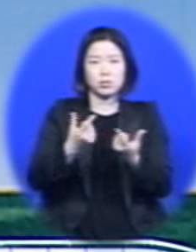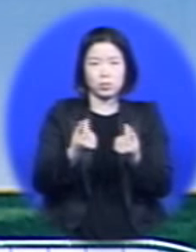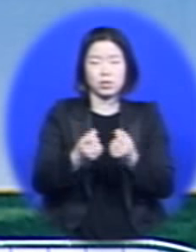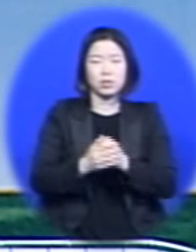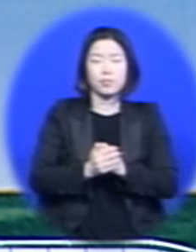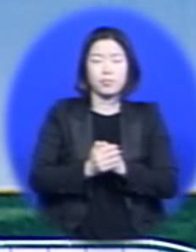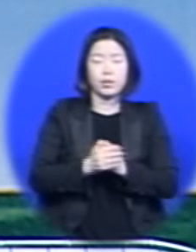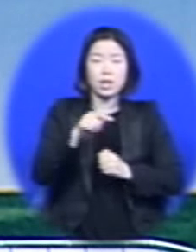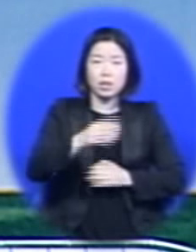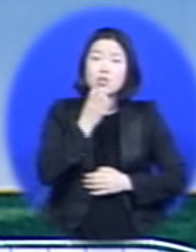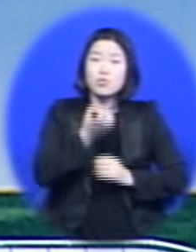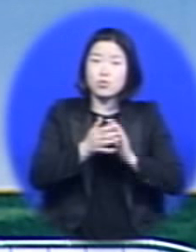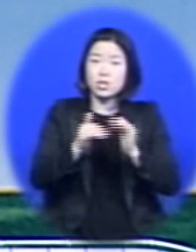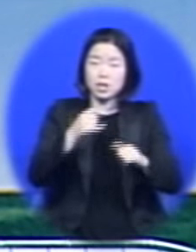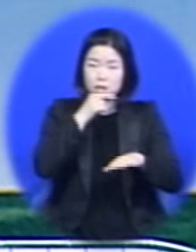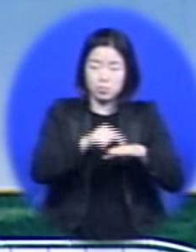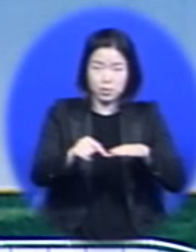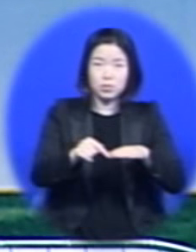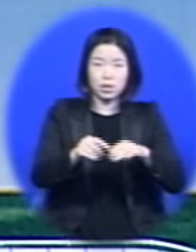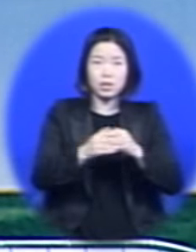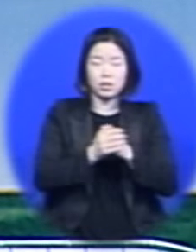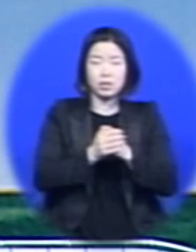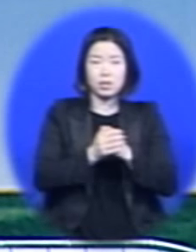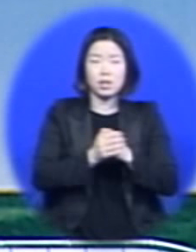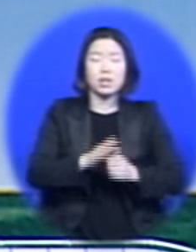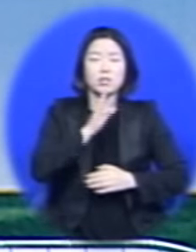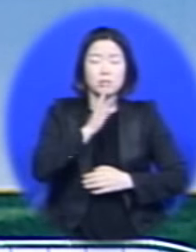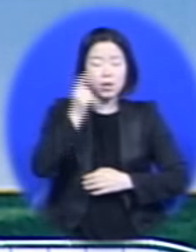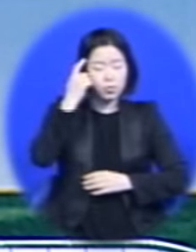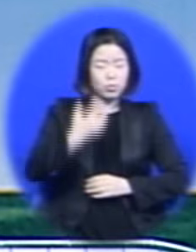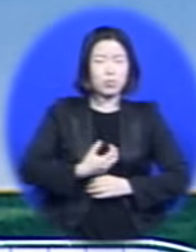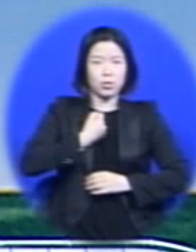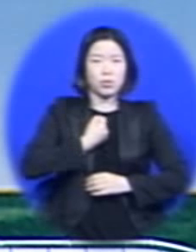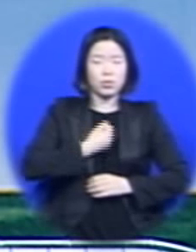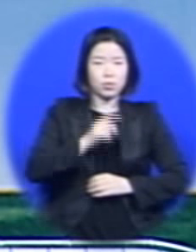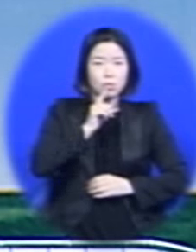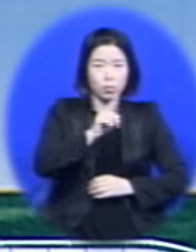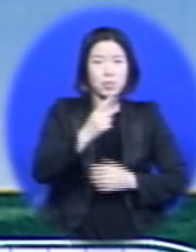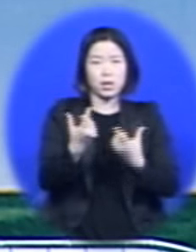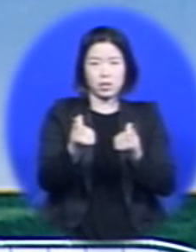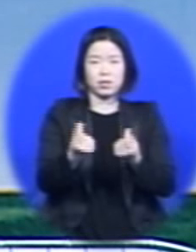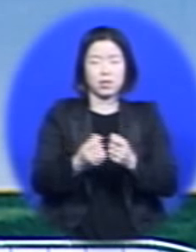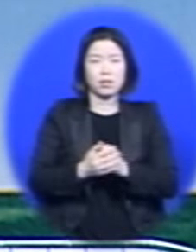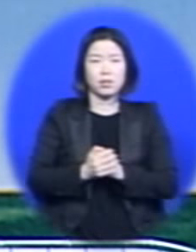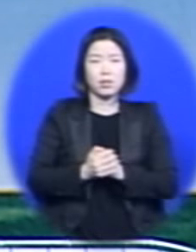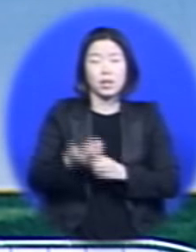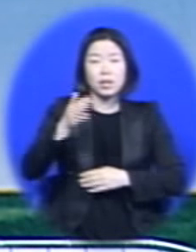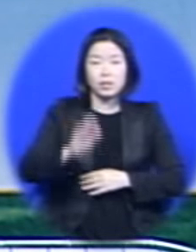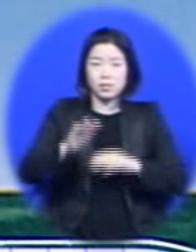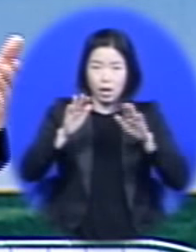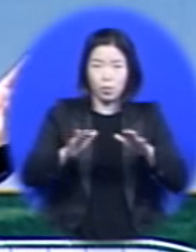이것은 유대민족에게는 아주 다 정말 충격적인 고발과도 같은 것입니다. 그러나